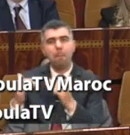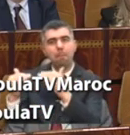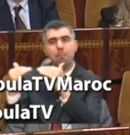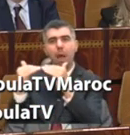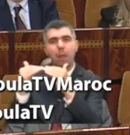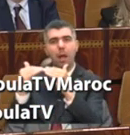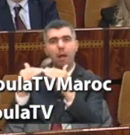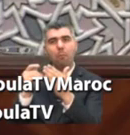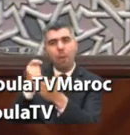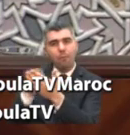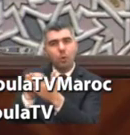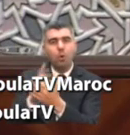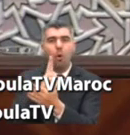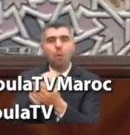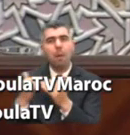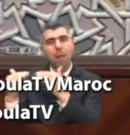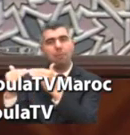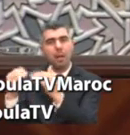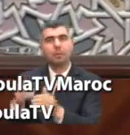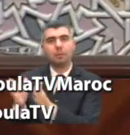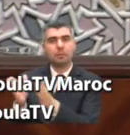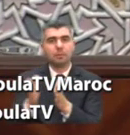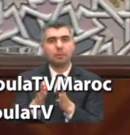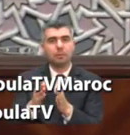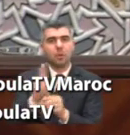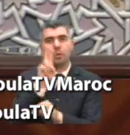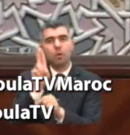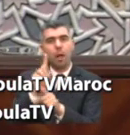العمومي. شكرا السيدة النائبة المحترمة. هل من تعقيب إضافي؟